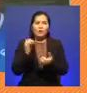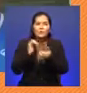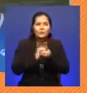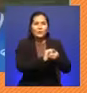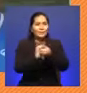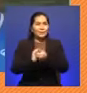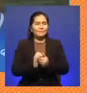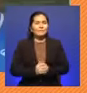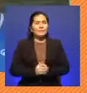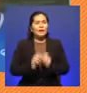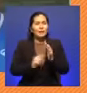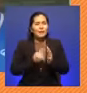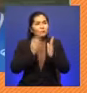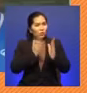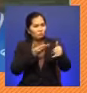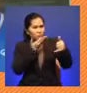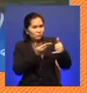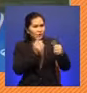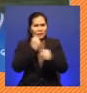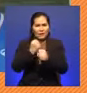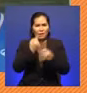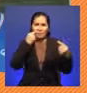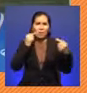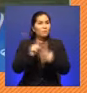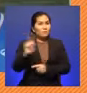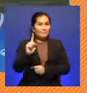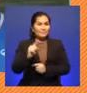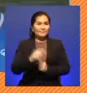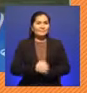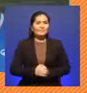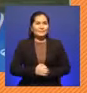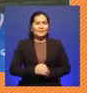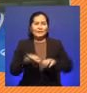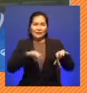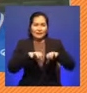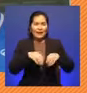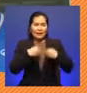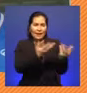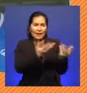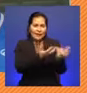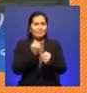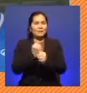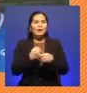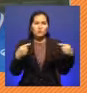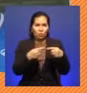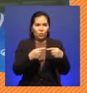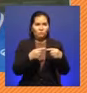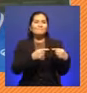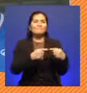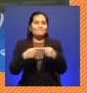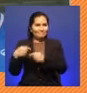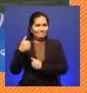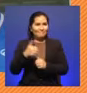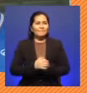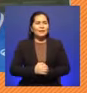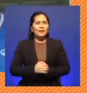ริ่มจากคนๆนั้นเนี่ยเหมาะสมกับงานชิ้นไหนกระบวนการการสนับสนุนให้เกิดการจ้างงานมันก็จะต่อเนื่อง การจ้างงานเชิงสัง